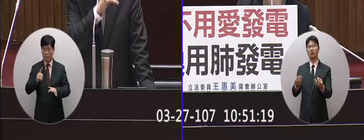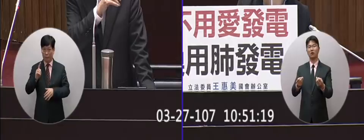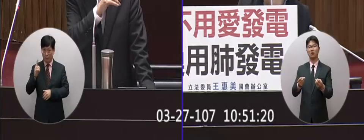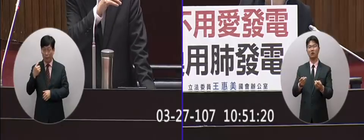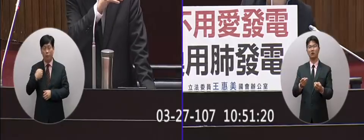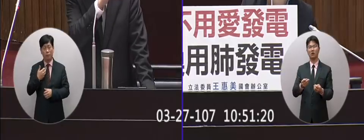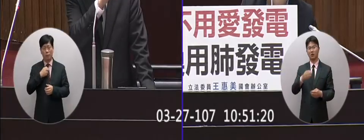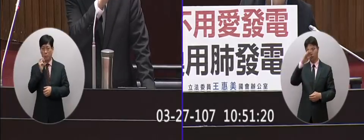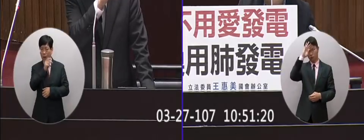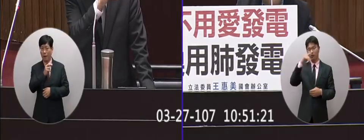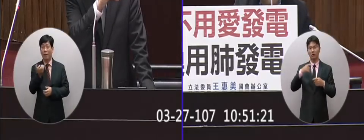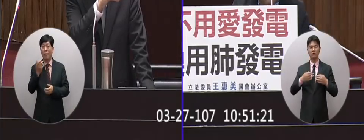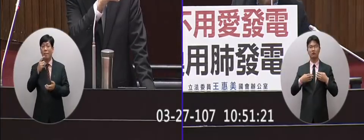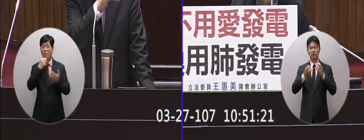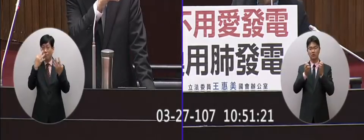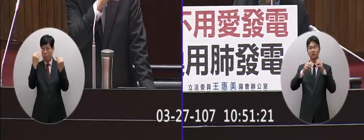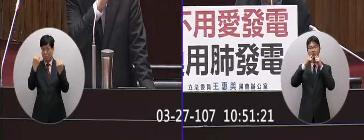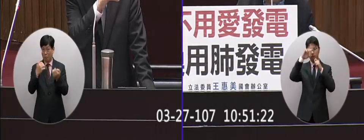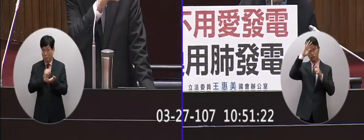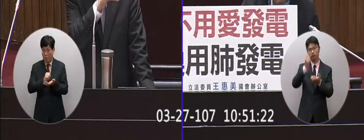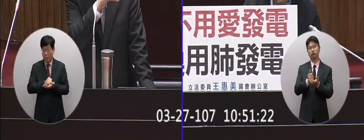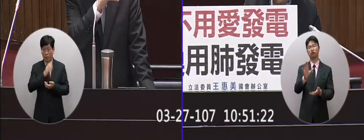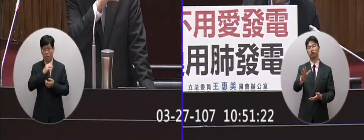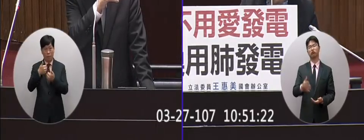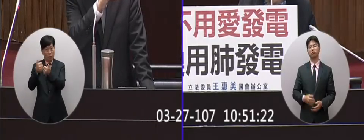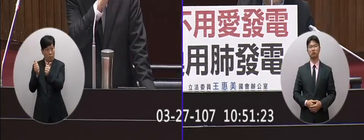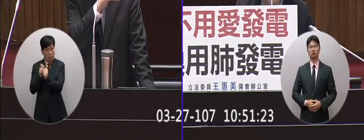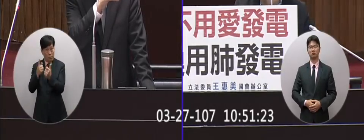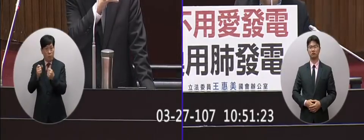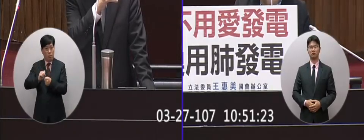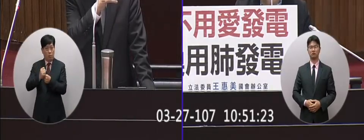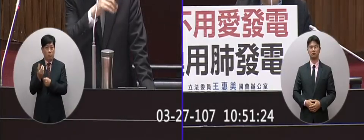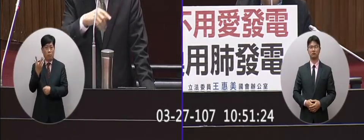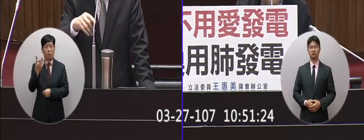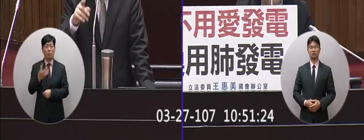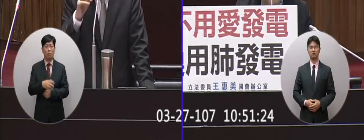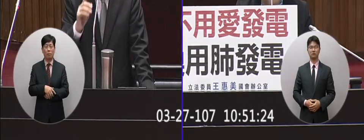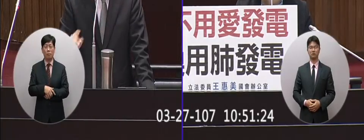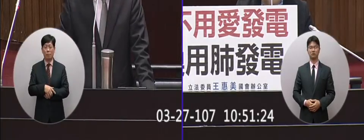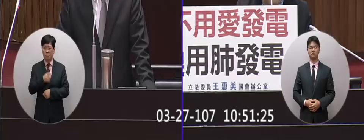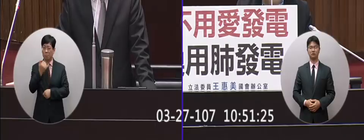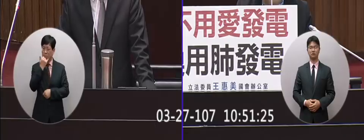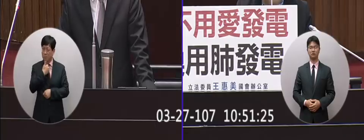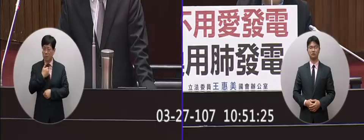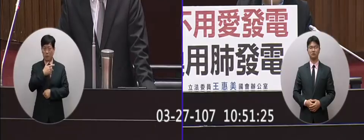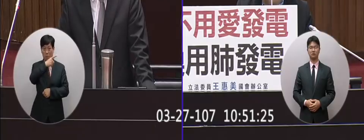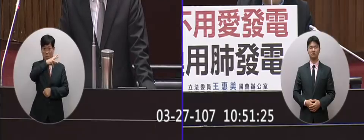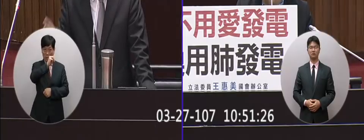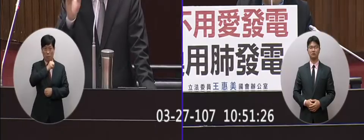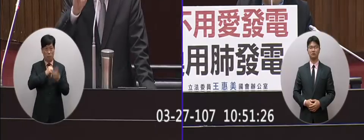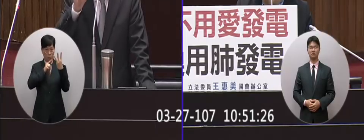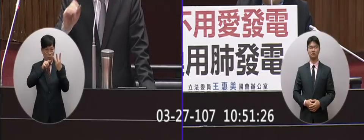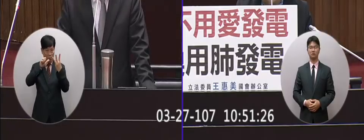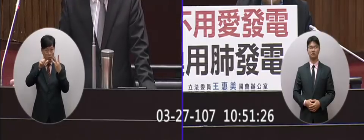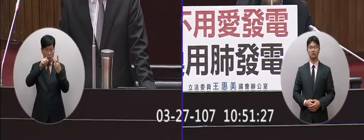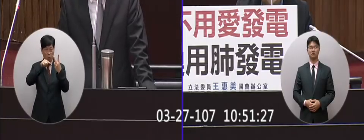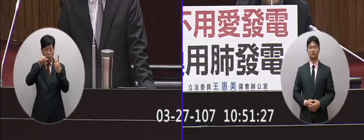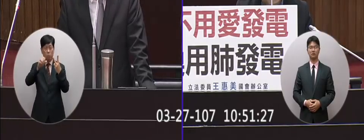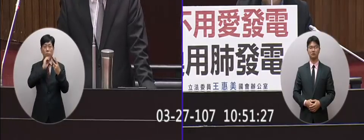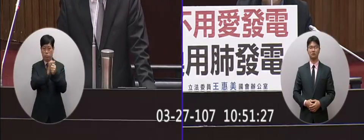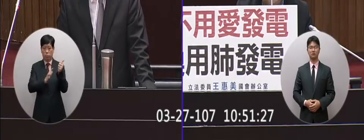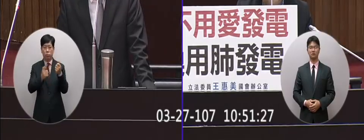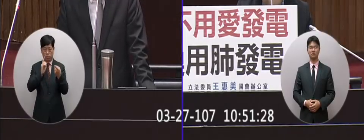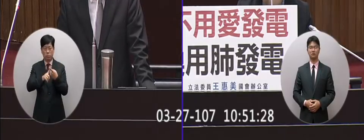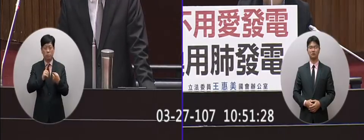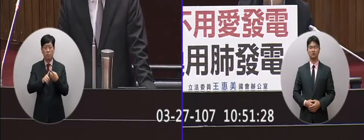腺癌哦。 因为我看到你刚刚那个统计资料里面，男性也增多了嘛。所以可能 PM2.5 是其中可能是一个原因